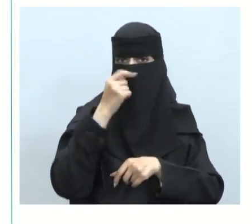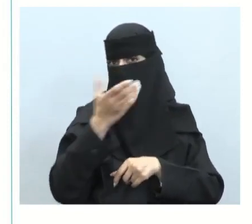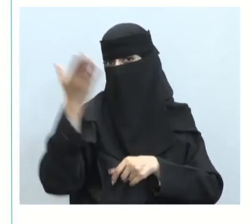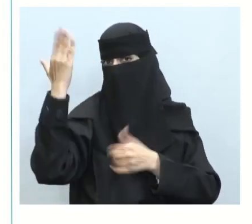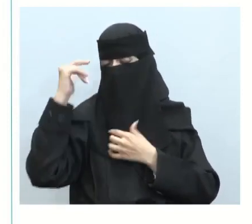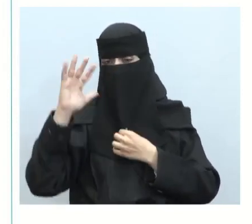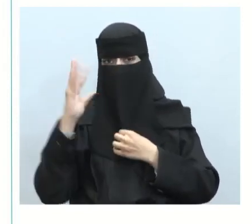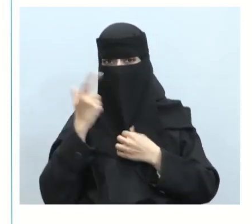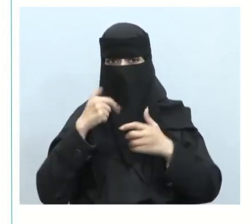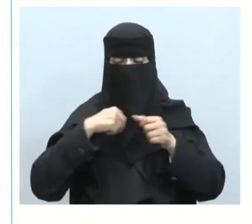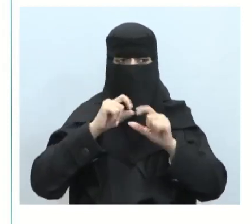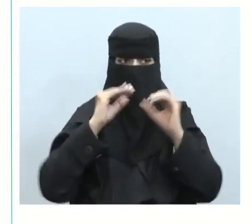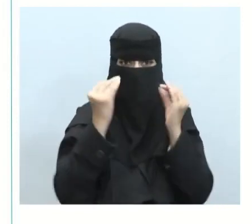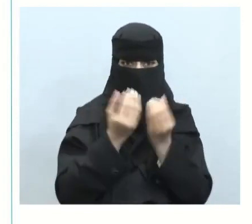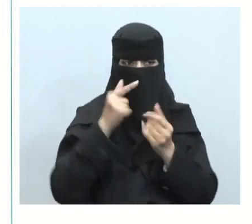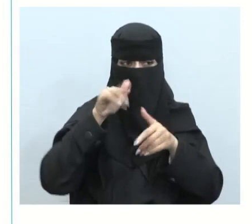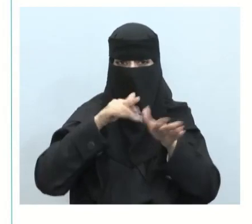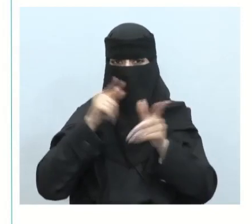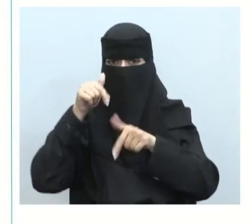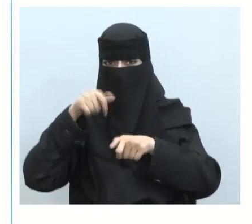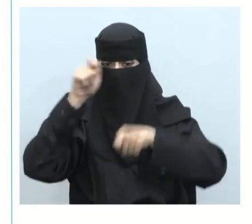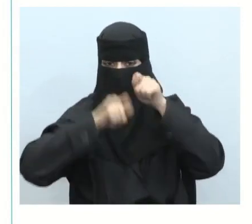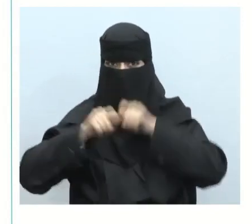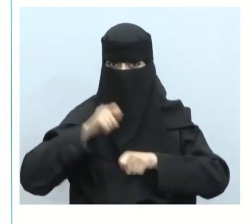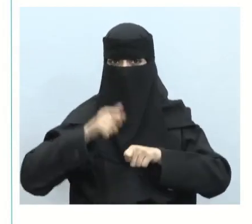الاولى كيف اداروا من خلال قد يكون